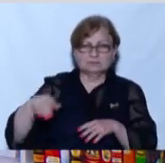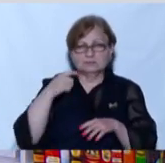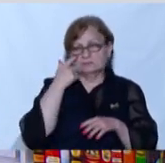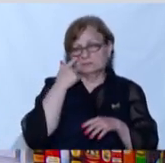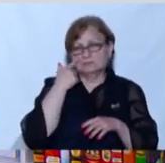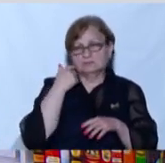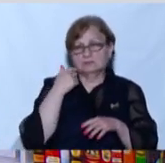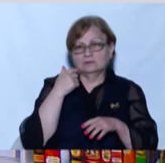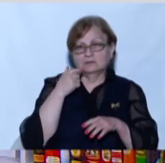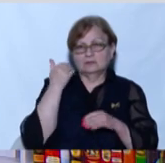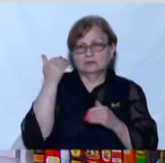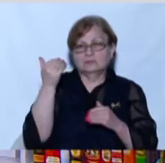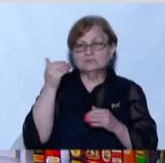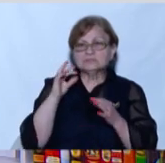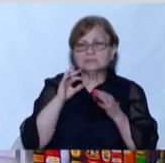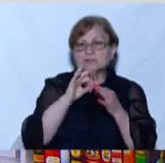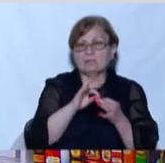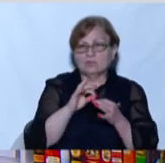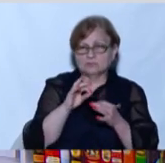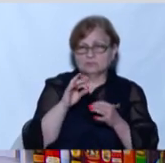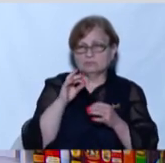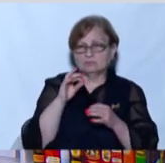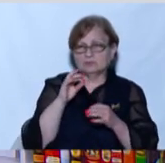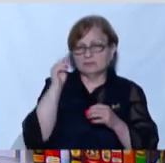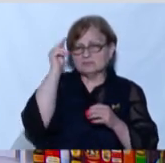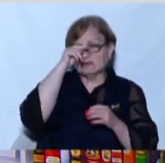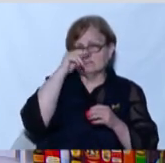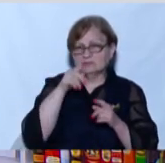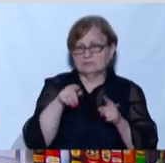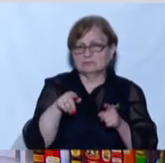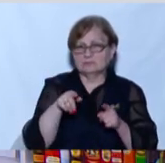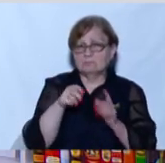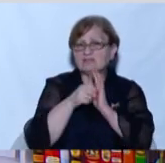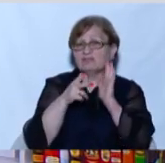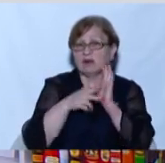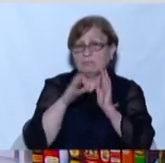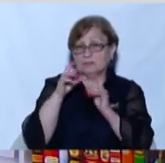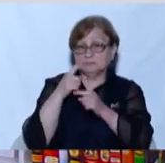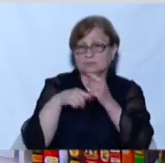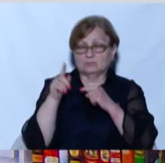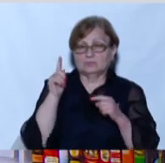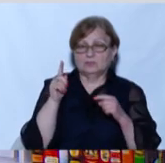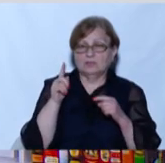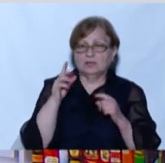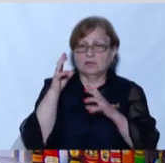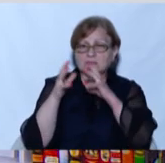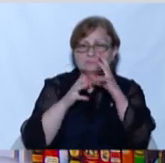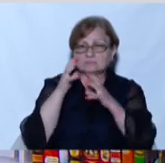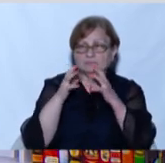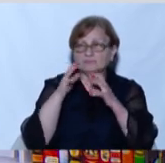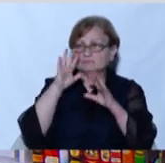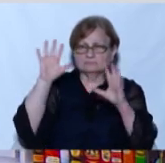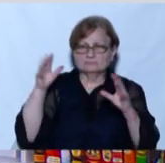არ არის, მაგრამ აი მისი დამოკიდებულება რა იყო სწავლისა და ისევ მე-18 საუკუნე. როდესაც სოფლიო აი ესე მიდის